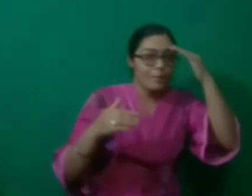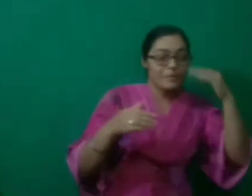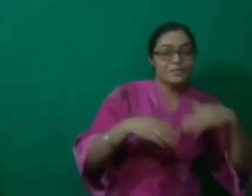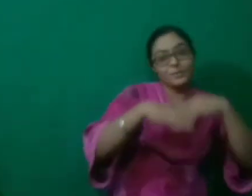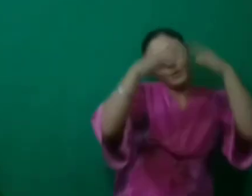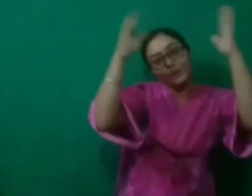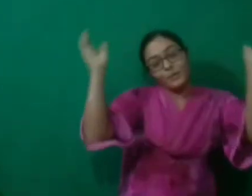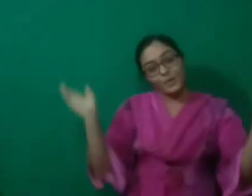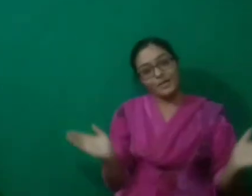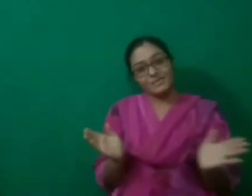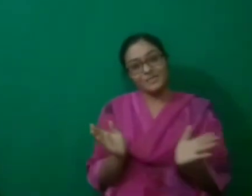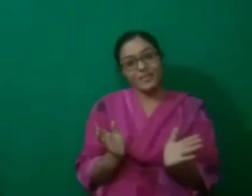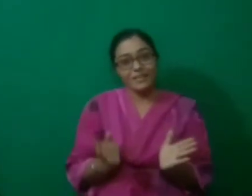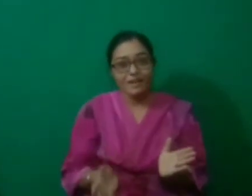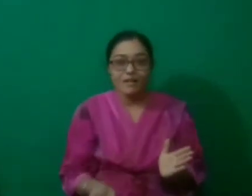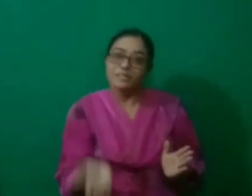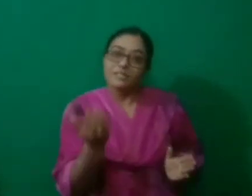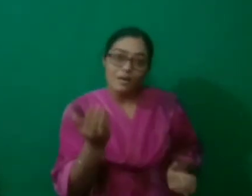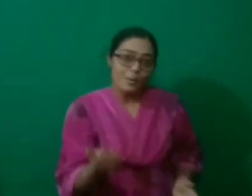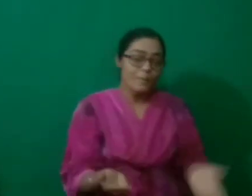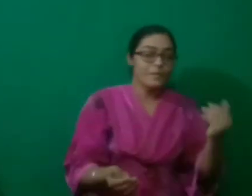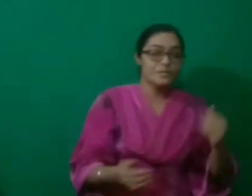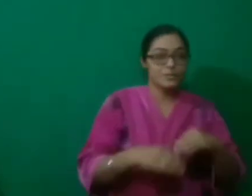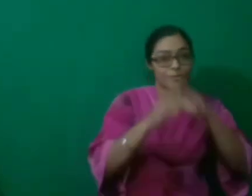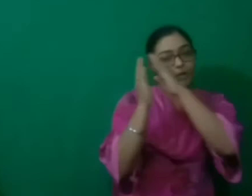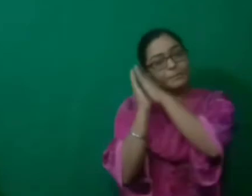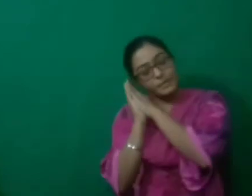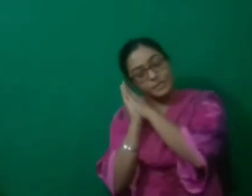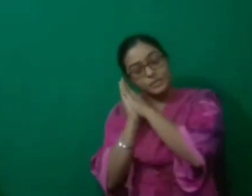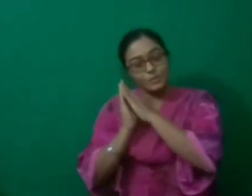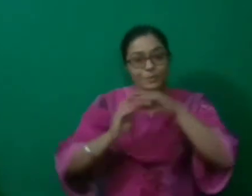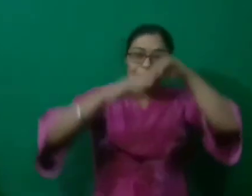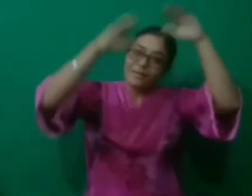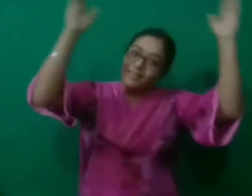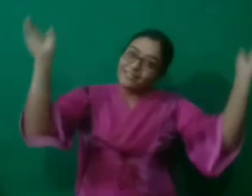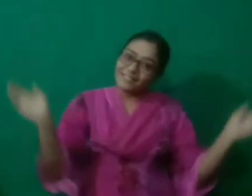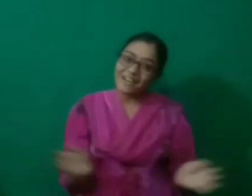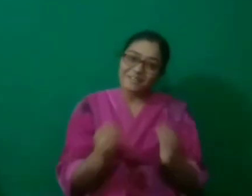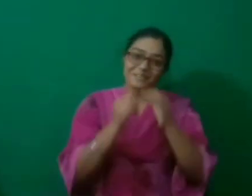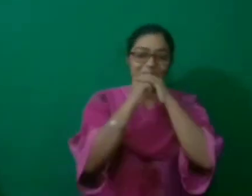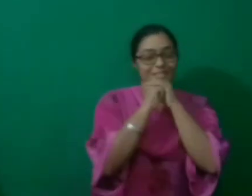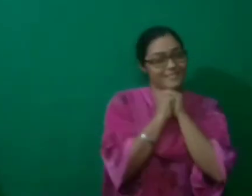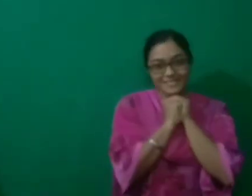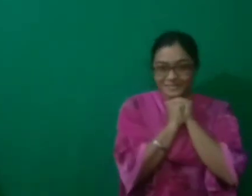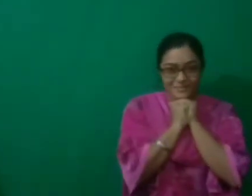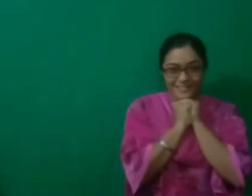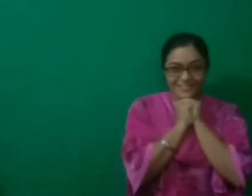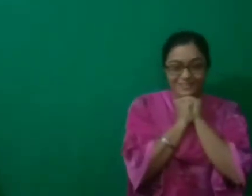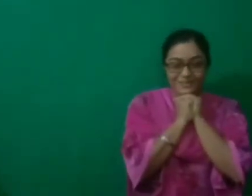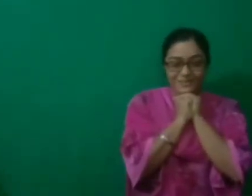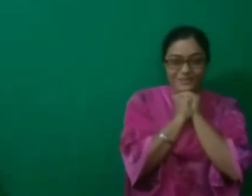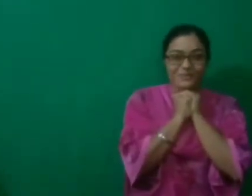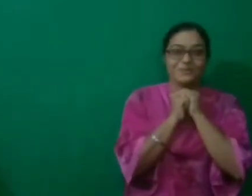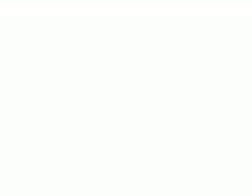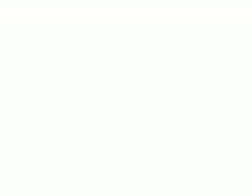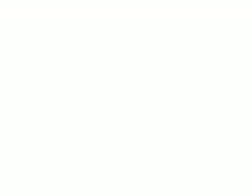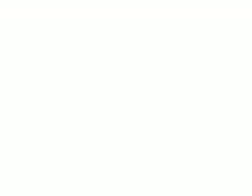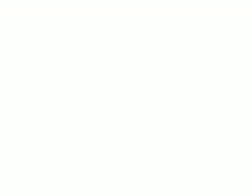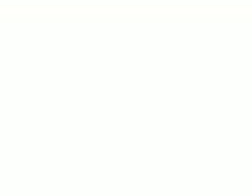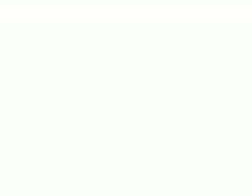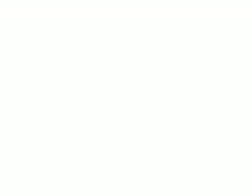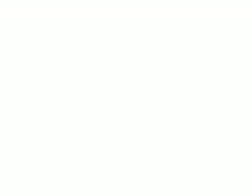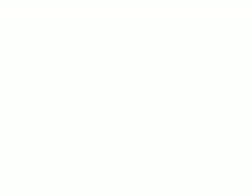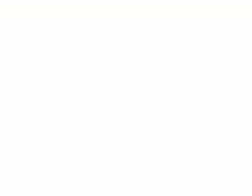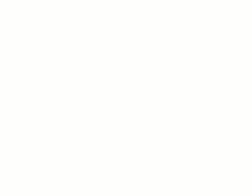देखो बच्चों हुआ सवेरा। चलो बच्चों अब मत सो, कितना सुंदर समय रहो।